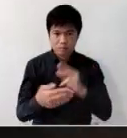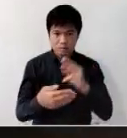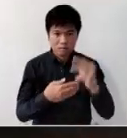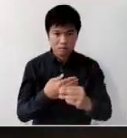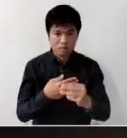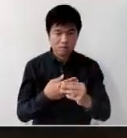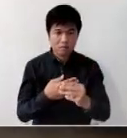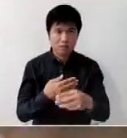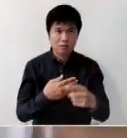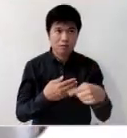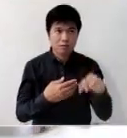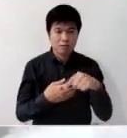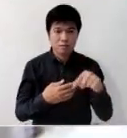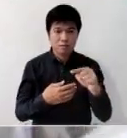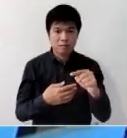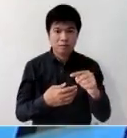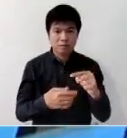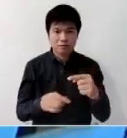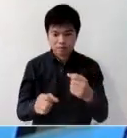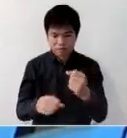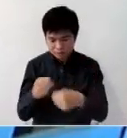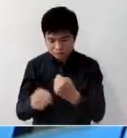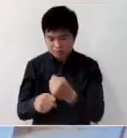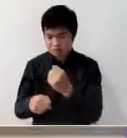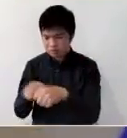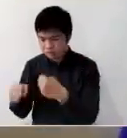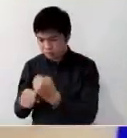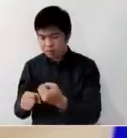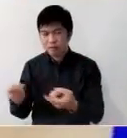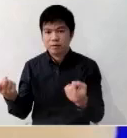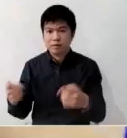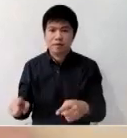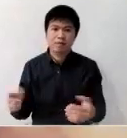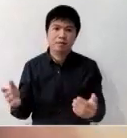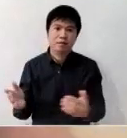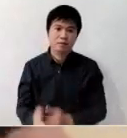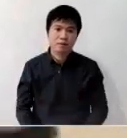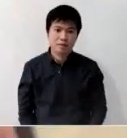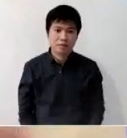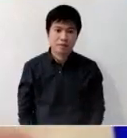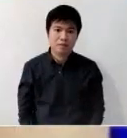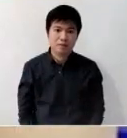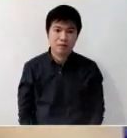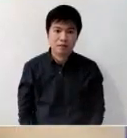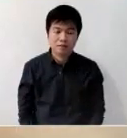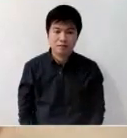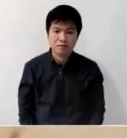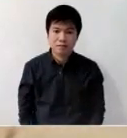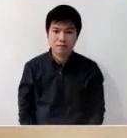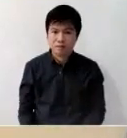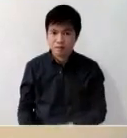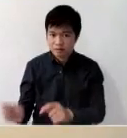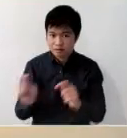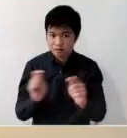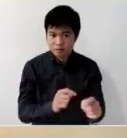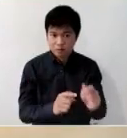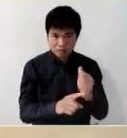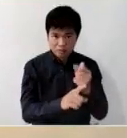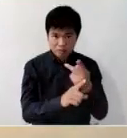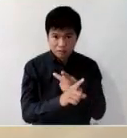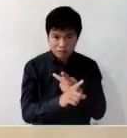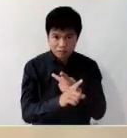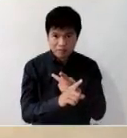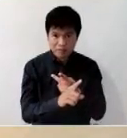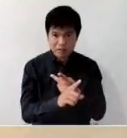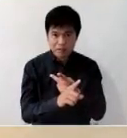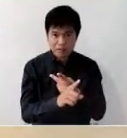taon ang bibilangin para ito ay mangyari. When you move from, let's say, the April-May break, you move it to the now,